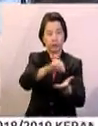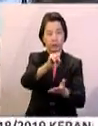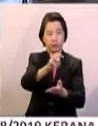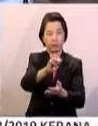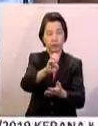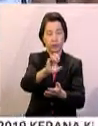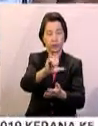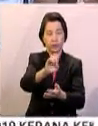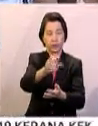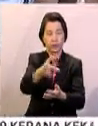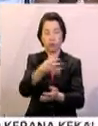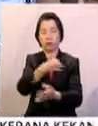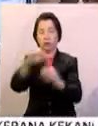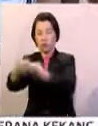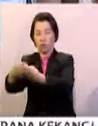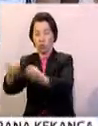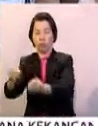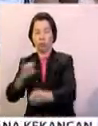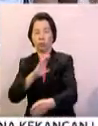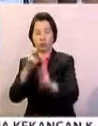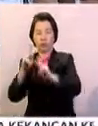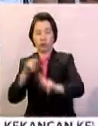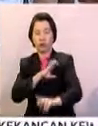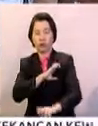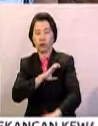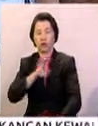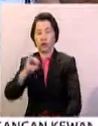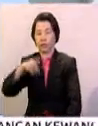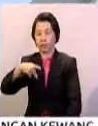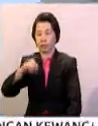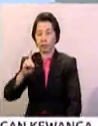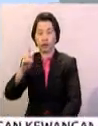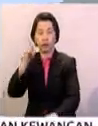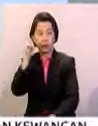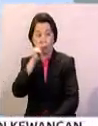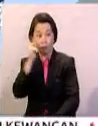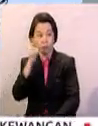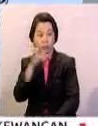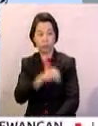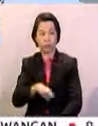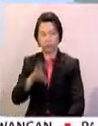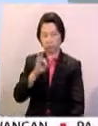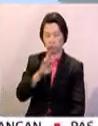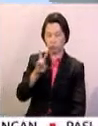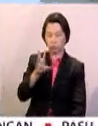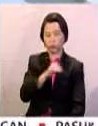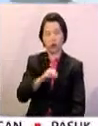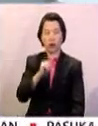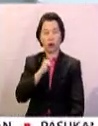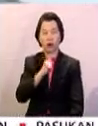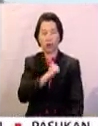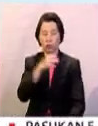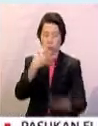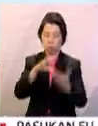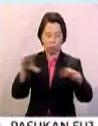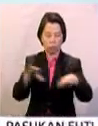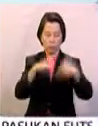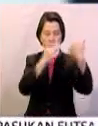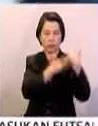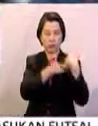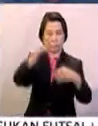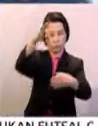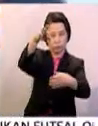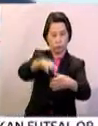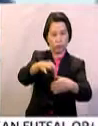di Ibu Pejabat Polis Daerah IPD Kajang, saya difahamkan 92 daripada 97 anggota telah melaksanakan tanggungjawab